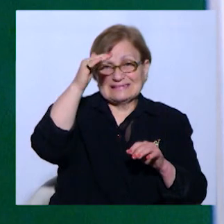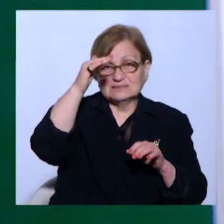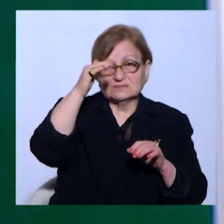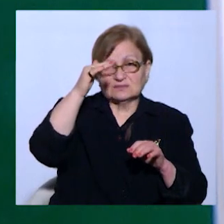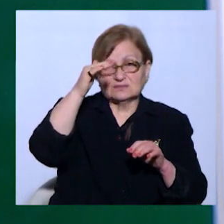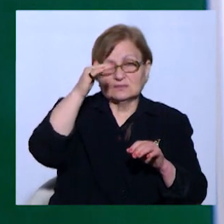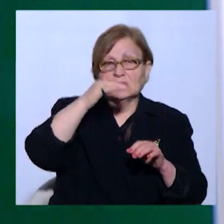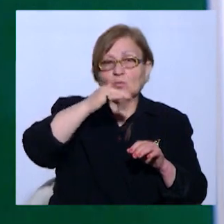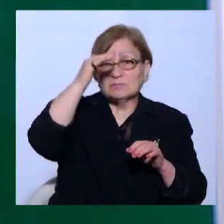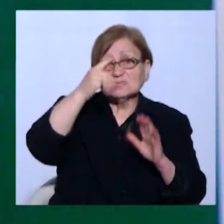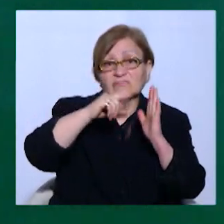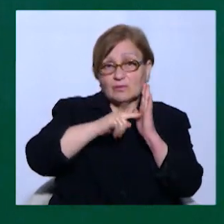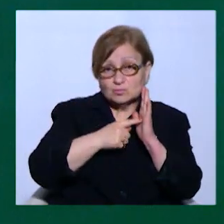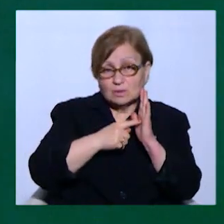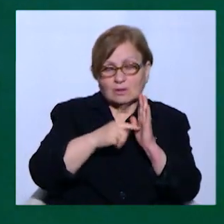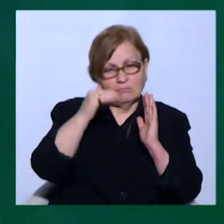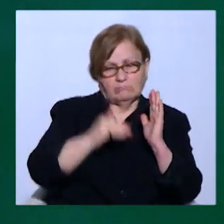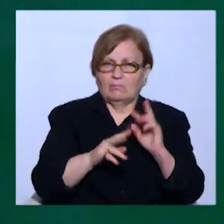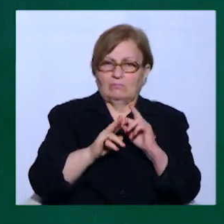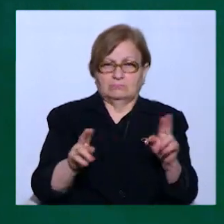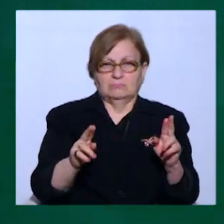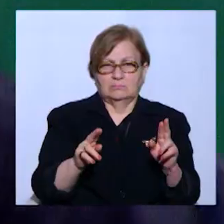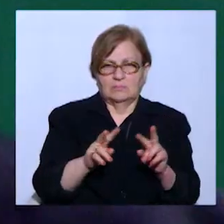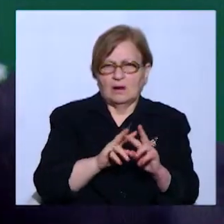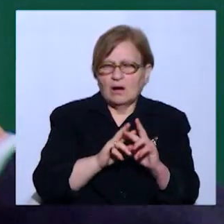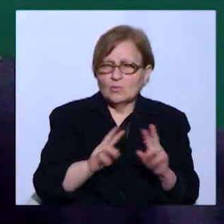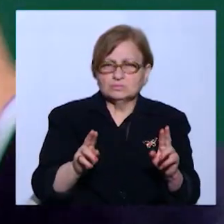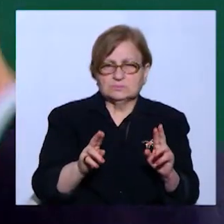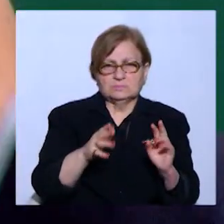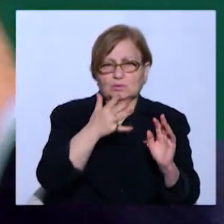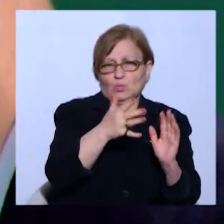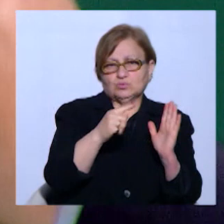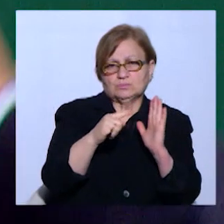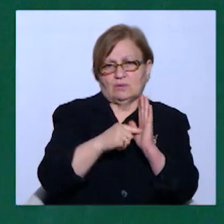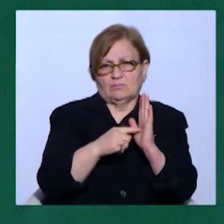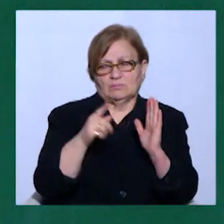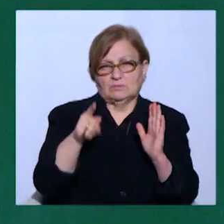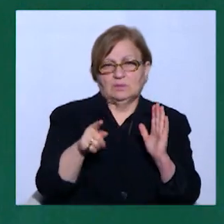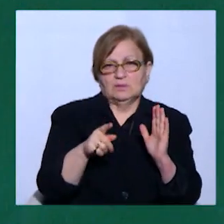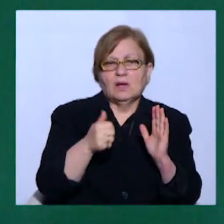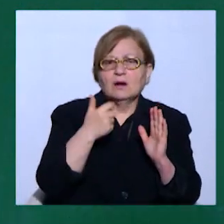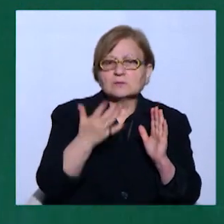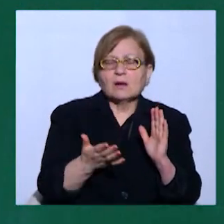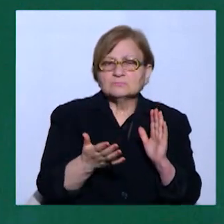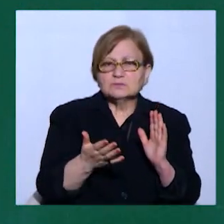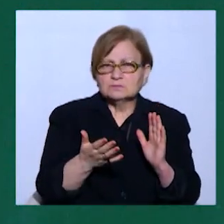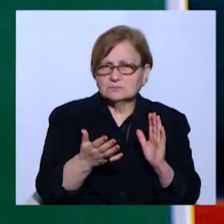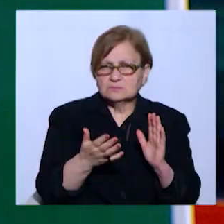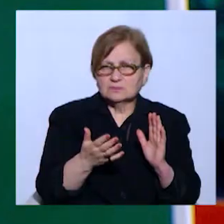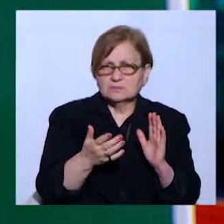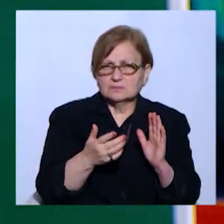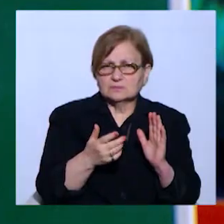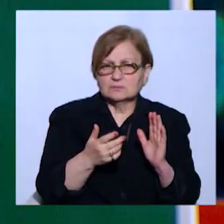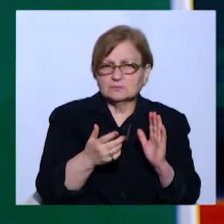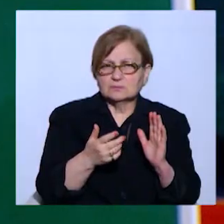არა, რა უფლება, ვინ მოხცა? აუცილებლად 500-ს გამამრავლებ 1000-ზე. და რამდენი დაგიწერ? ეს